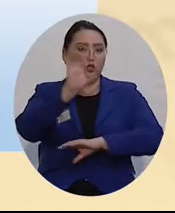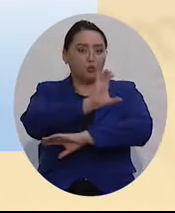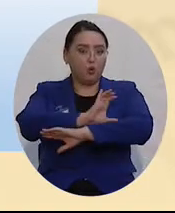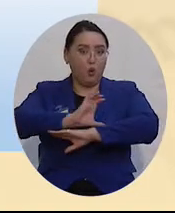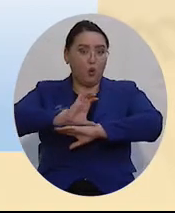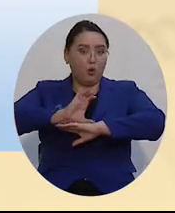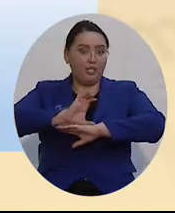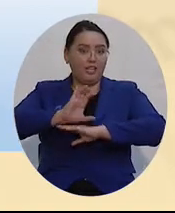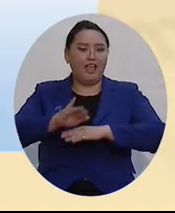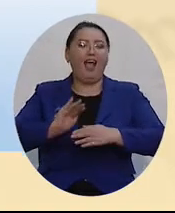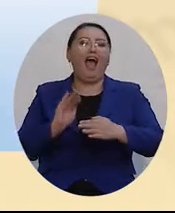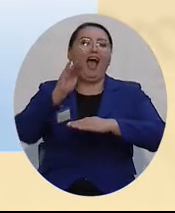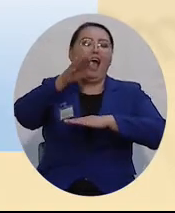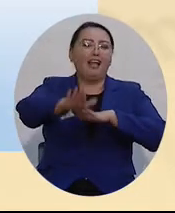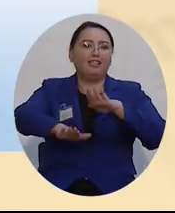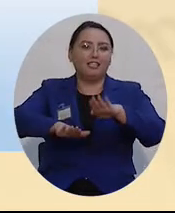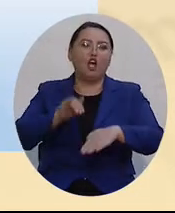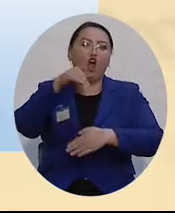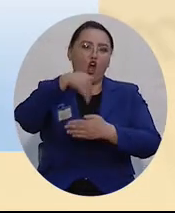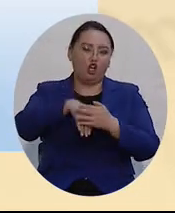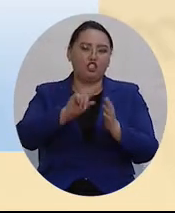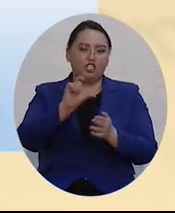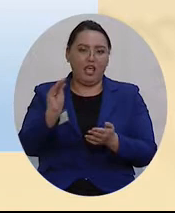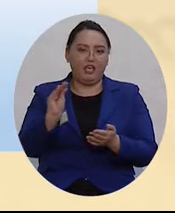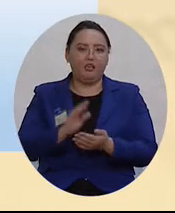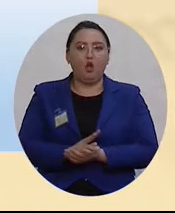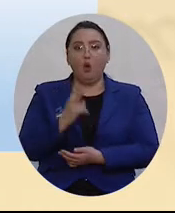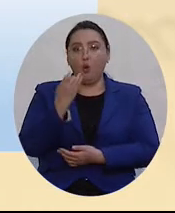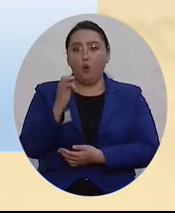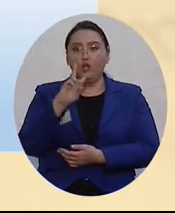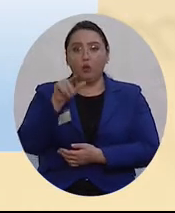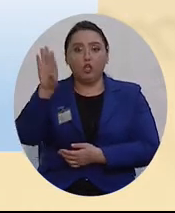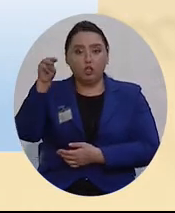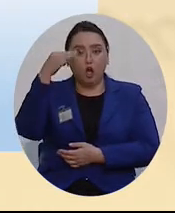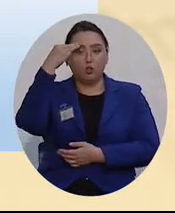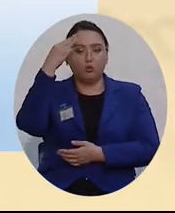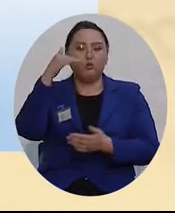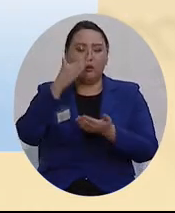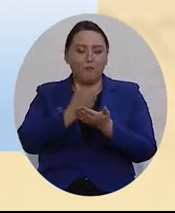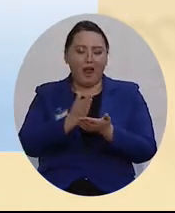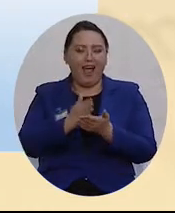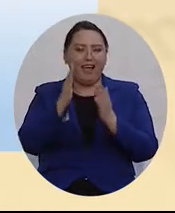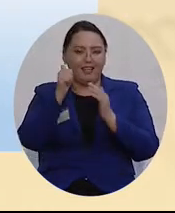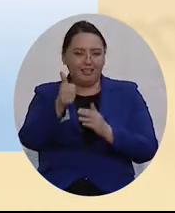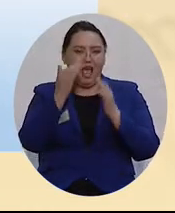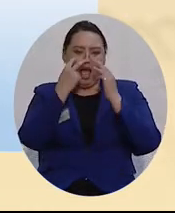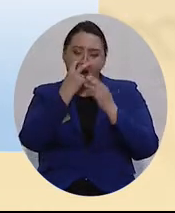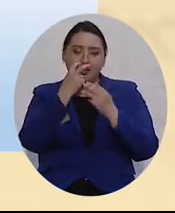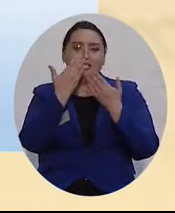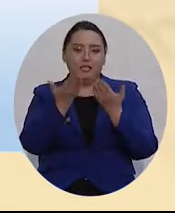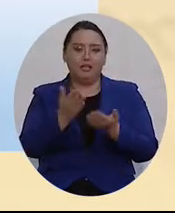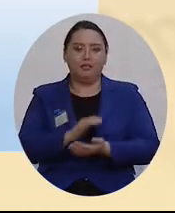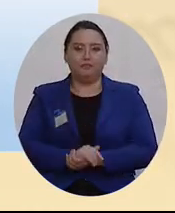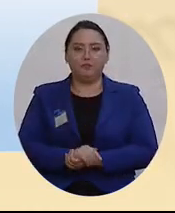гэрэлт босгыг алхажээ. За багш нь үйл үгүүдийг тодруулсан байгаа. Үйл үг байхад бүтцийг бас анзаарч агараа. Тэр